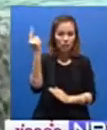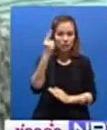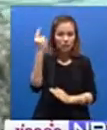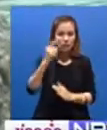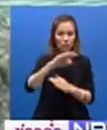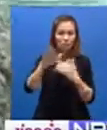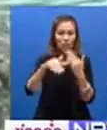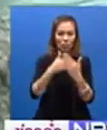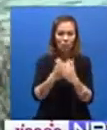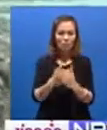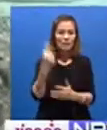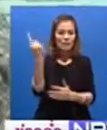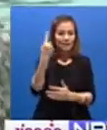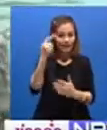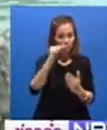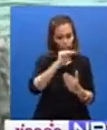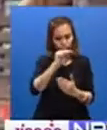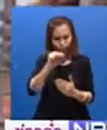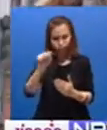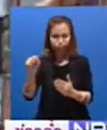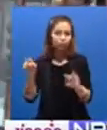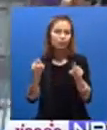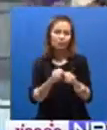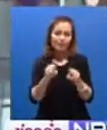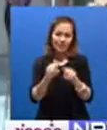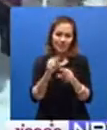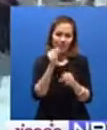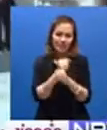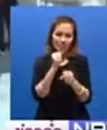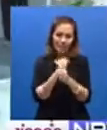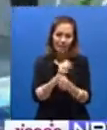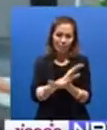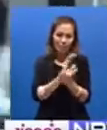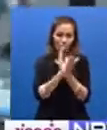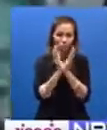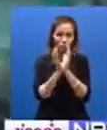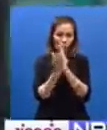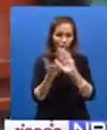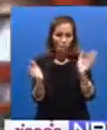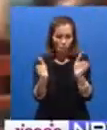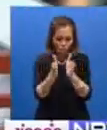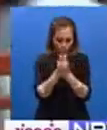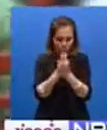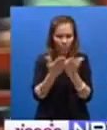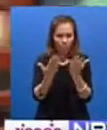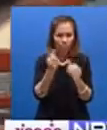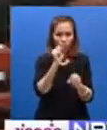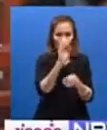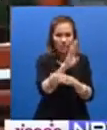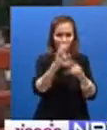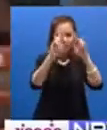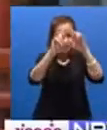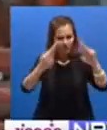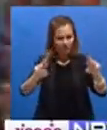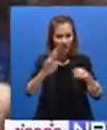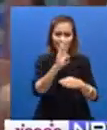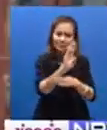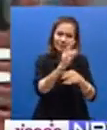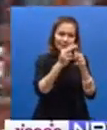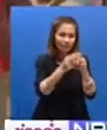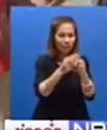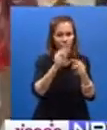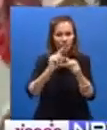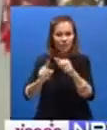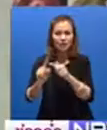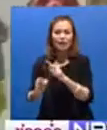รวมถึงแหล่งท่องเที่ยวอื่นโดยจะบูรณาการทำงานร่วมกับฝ่ายปกครองและภาคเอกชนจัดตั้งอาสาสมัครทำงานร่วมกับเจ้าหน้า